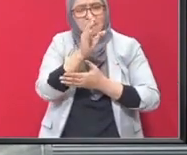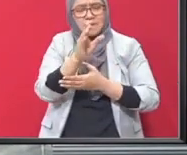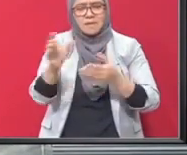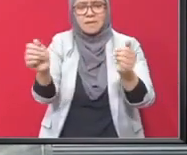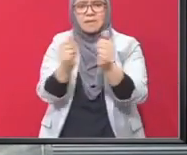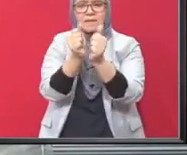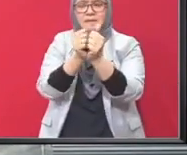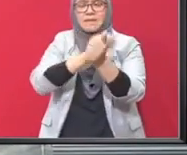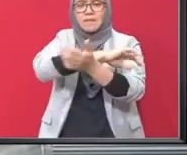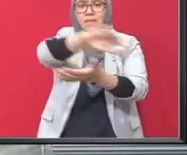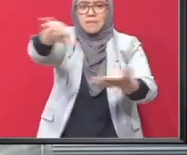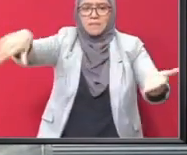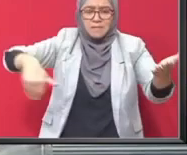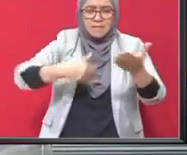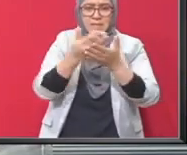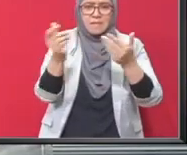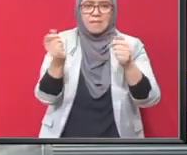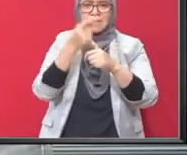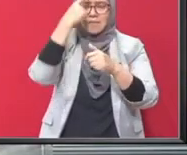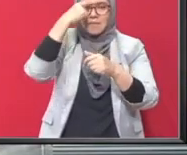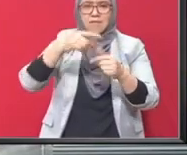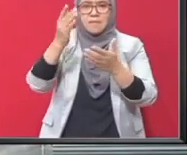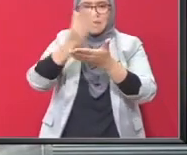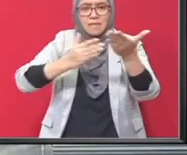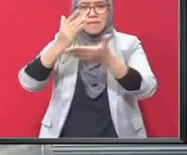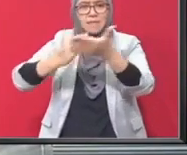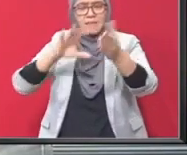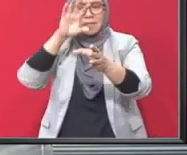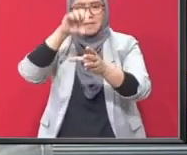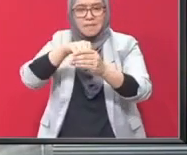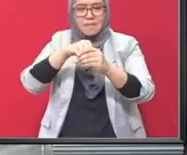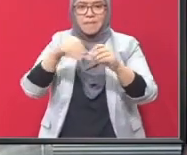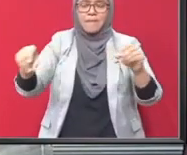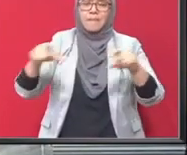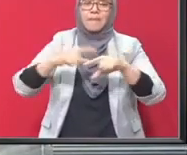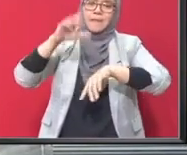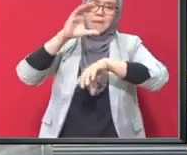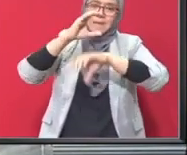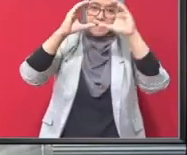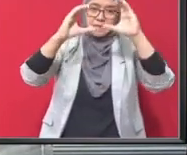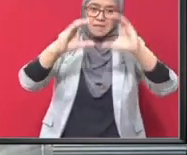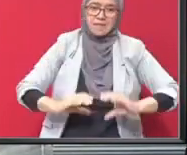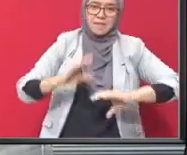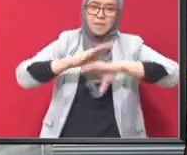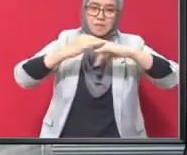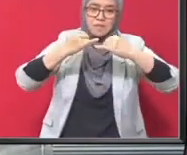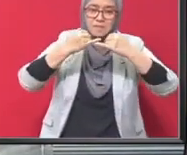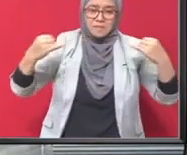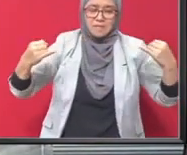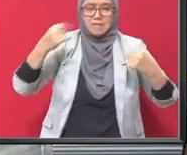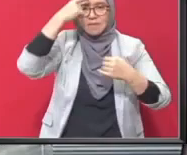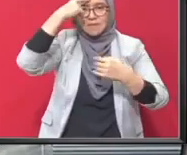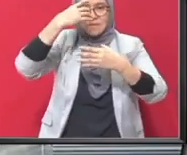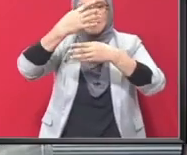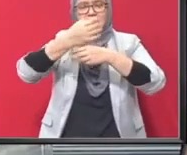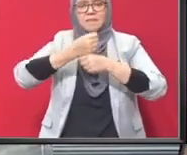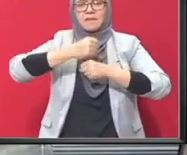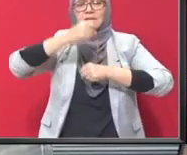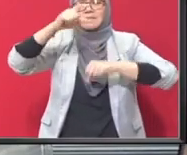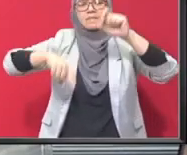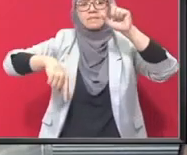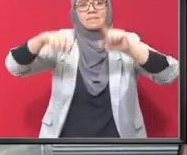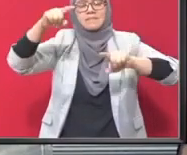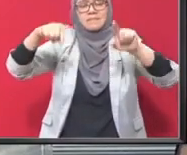menyeluruh bagi pihak yang berkepentingan termasuk lah secara atas talian bagi mendapatkan pelbagai pandangan